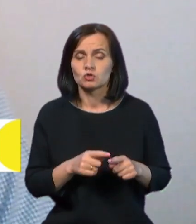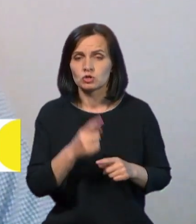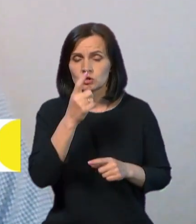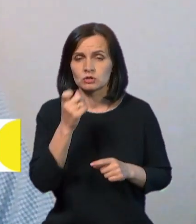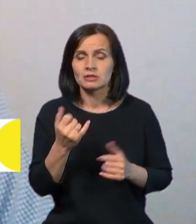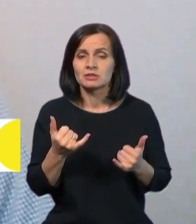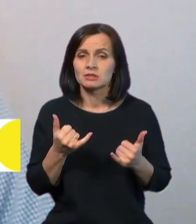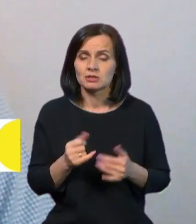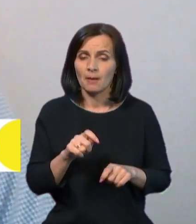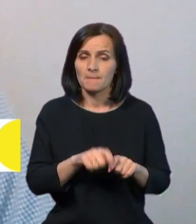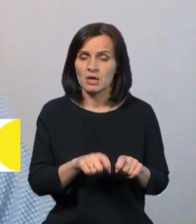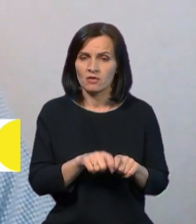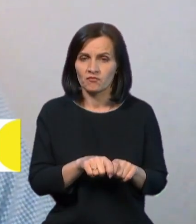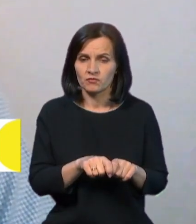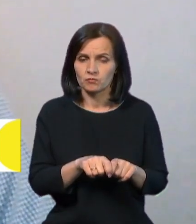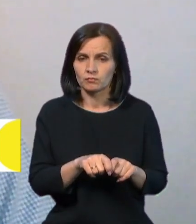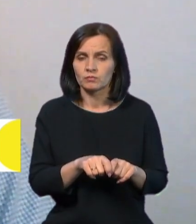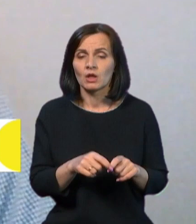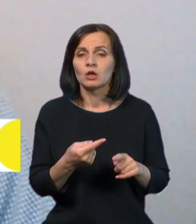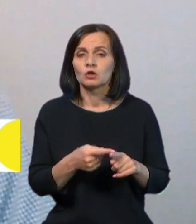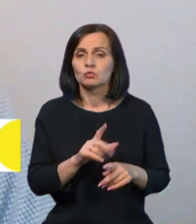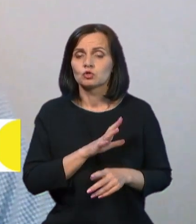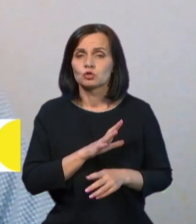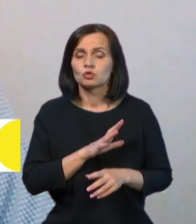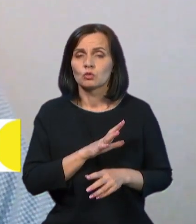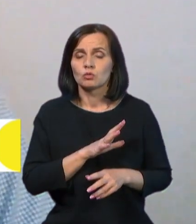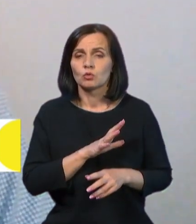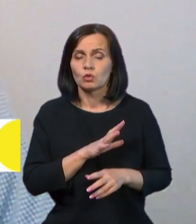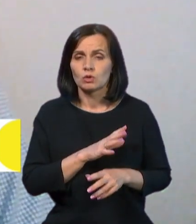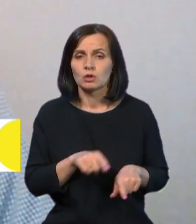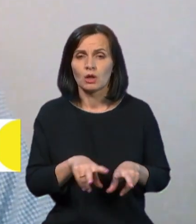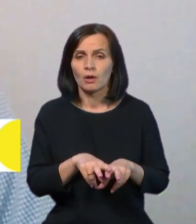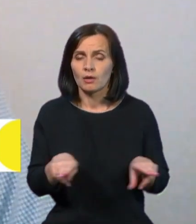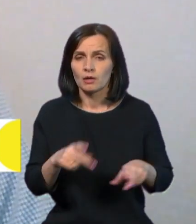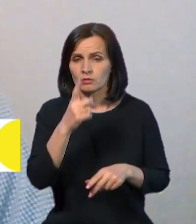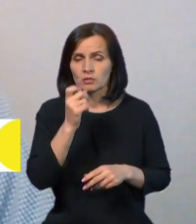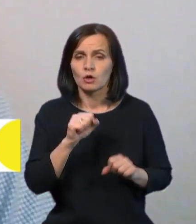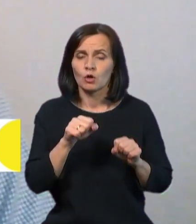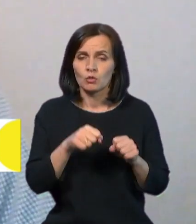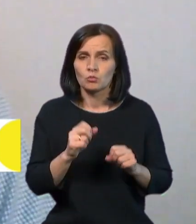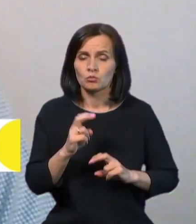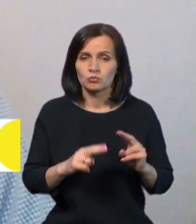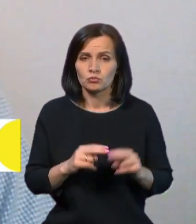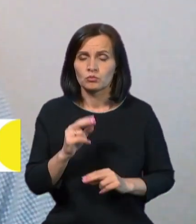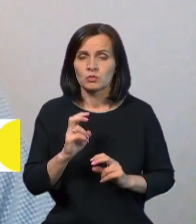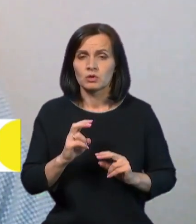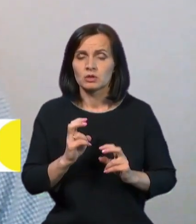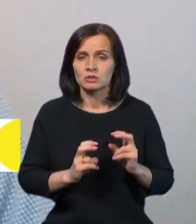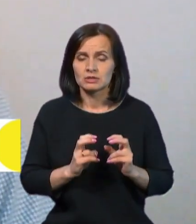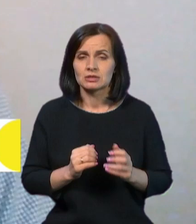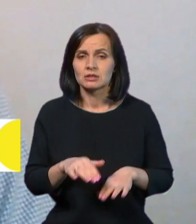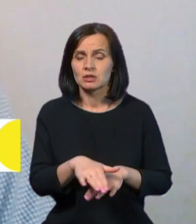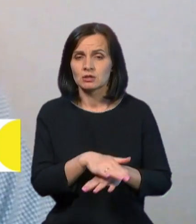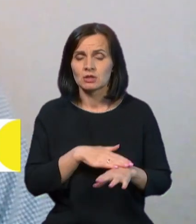наразі перевіряється, бо була аналогічна інформація щодо можливості будівництва також заводу на території